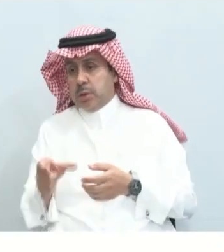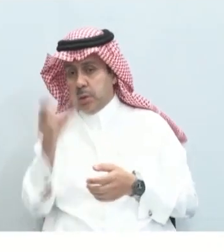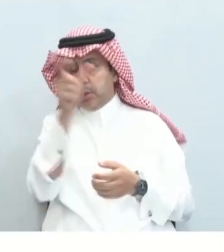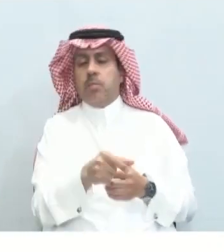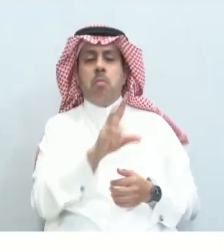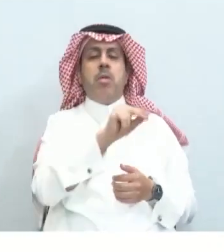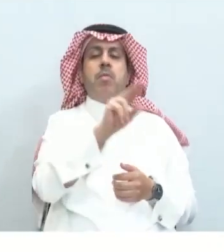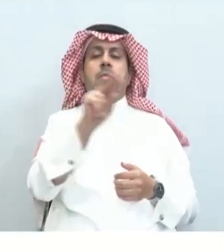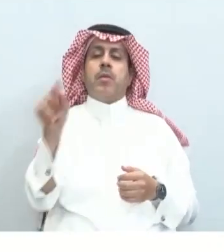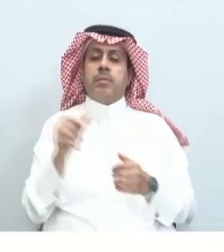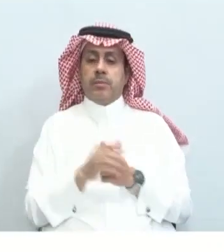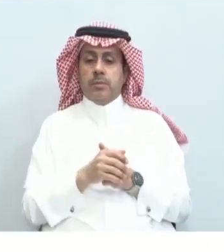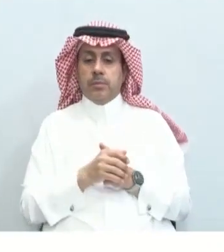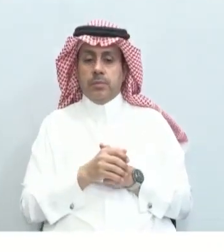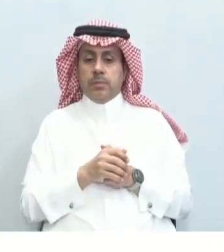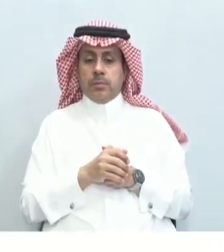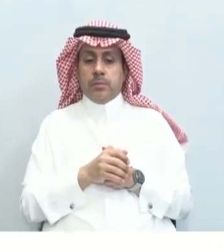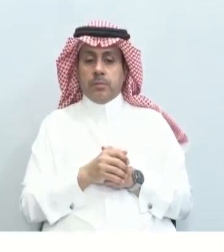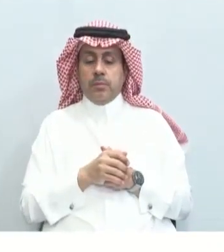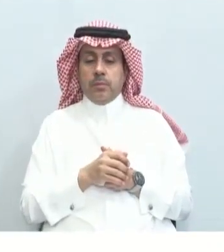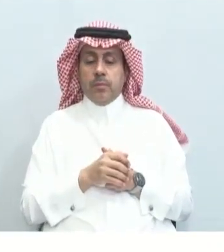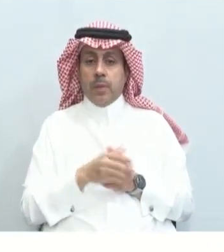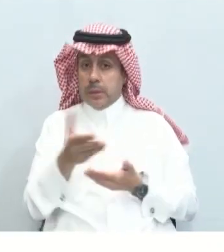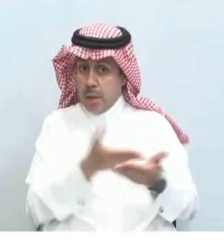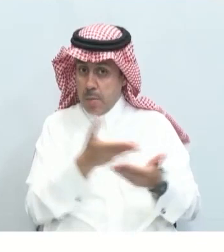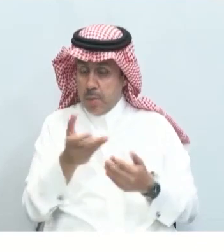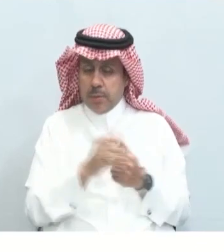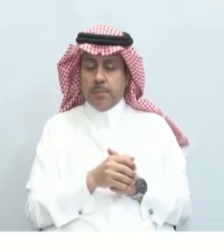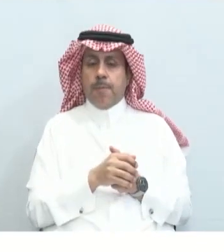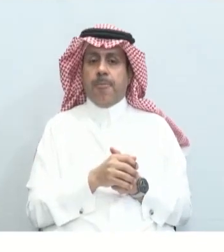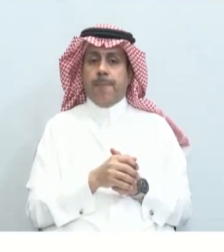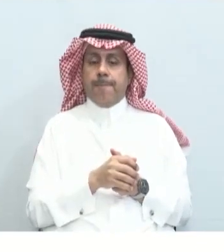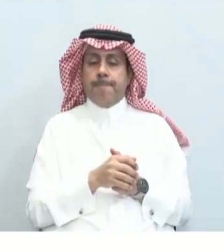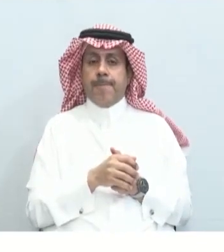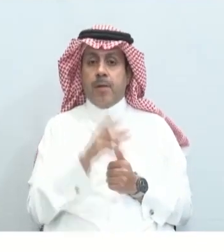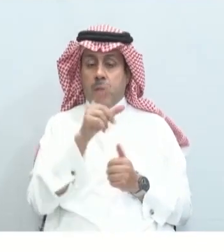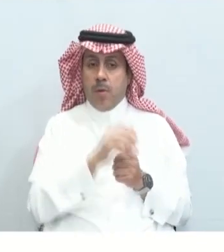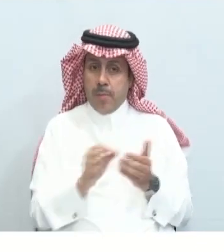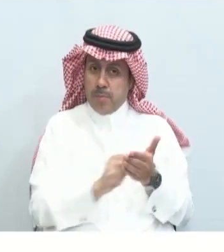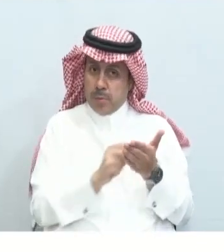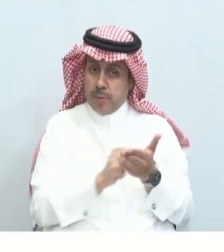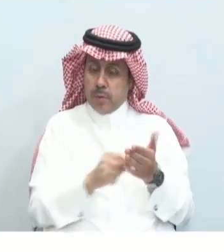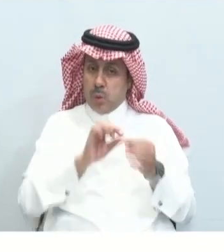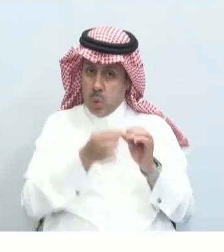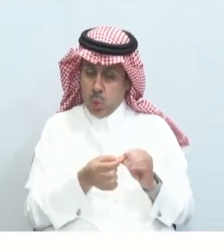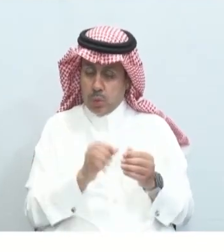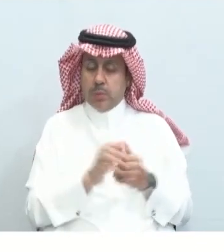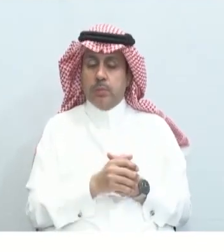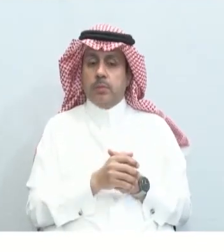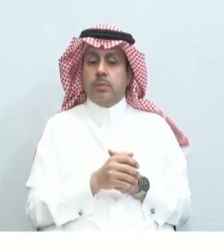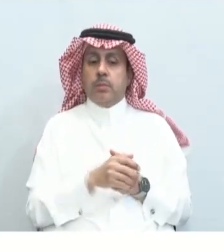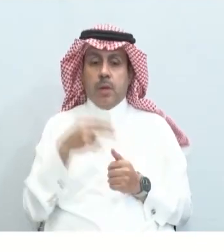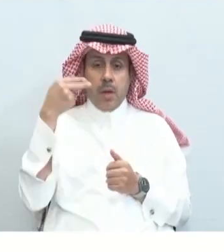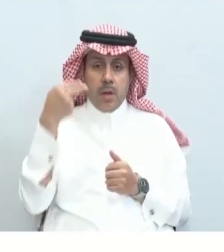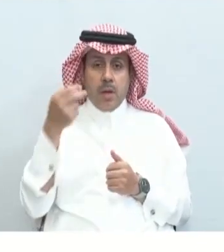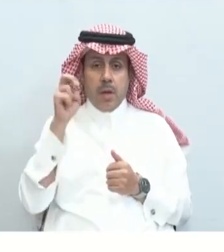قدم المساواه لا تمنحهم اي مميزات في مواجهه بعضهم بل تتعامل معهم في ضوء ما يبرمونه من عقود باعتبار ان